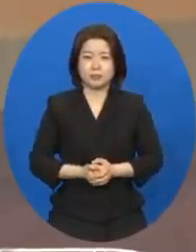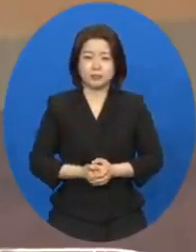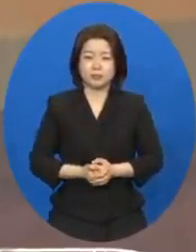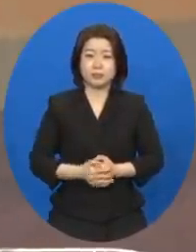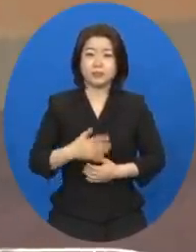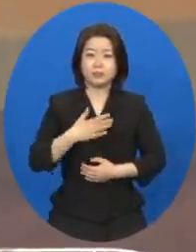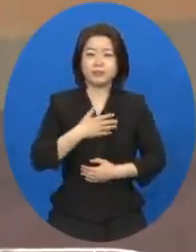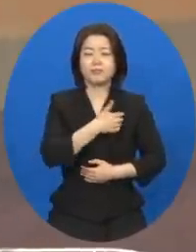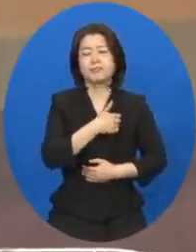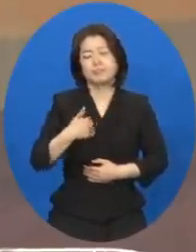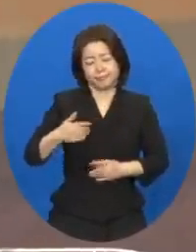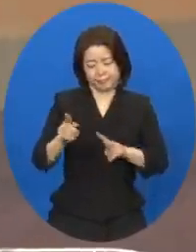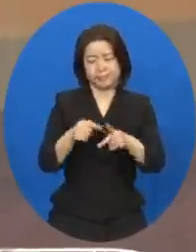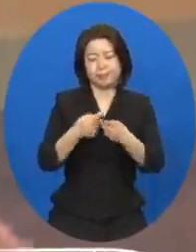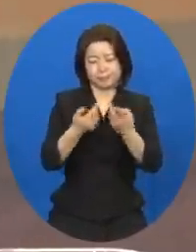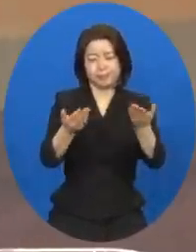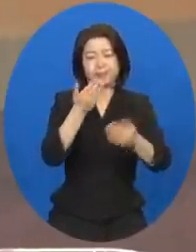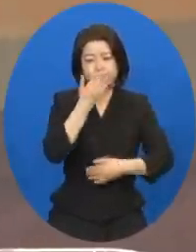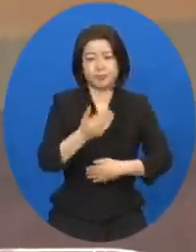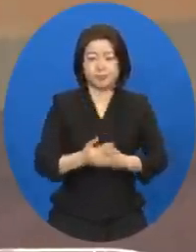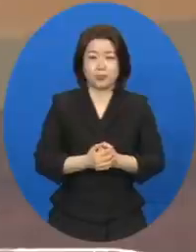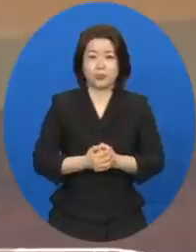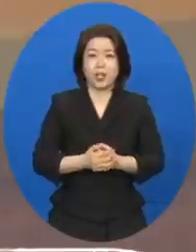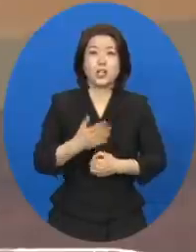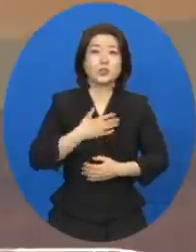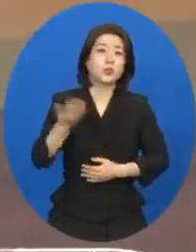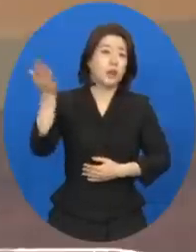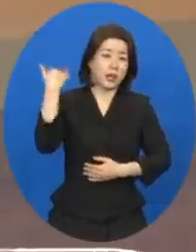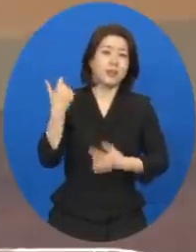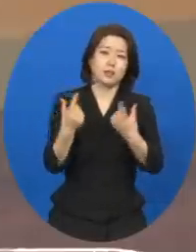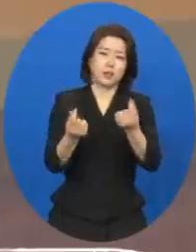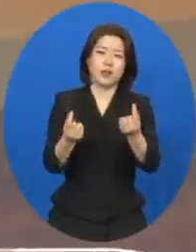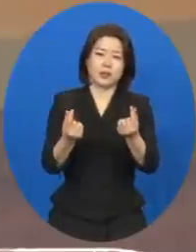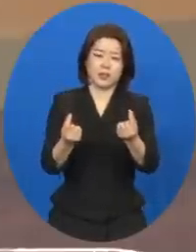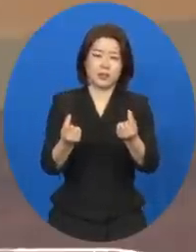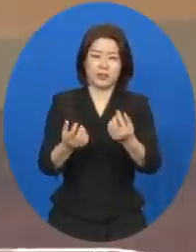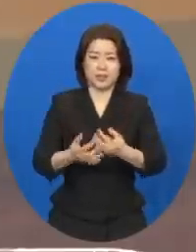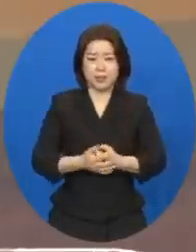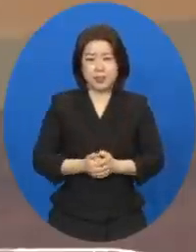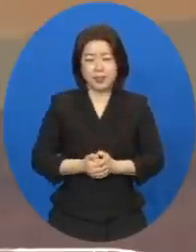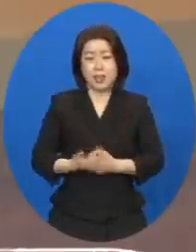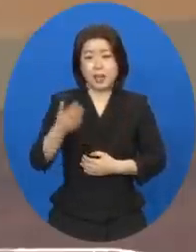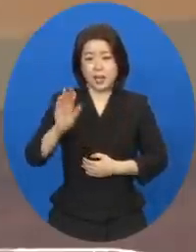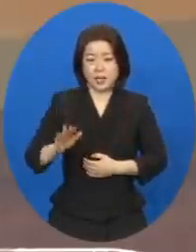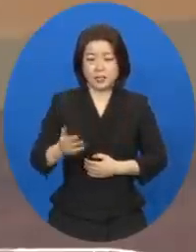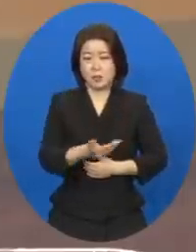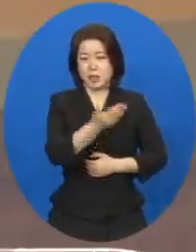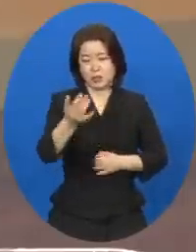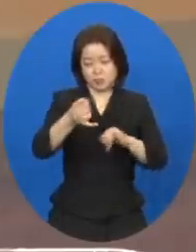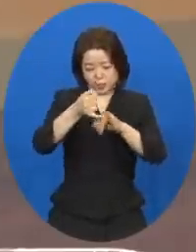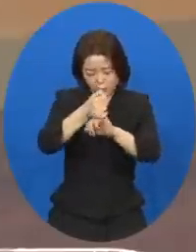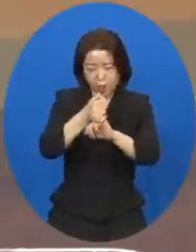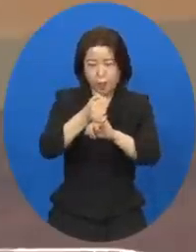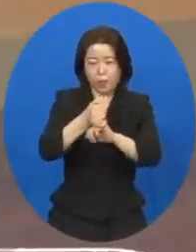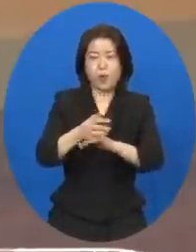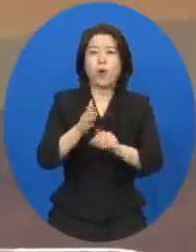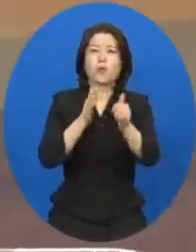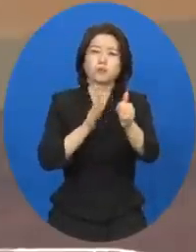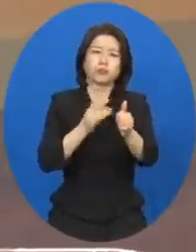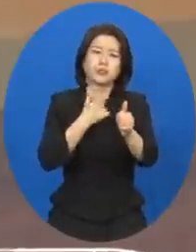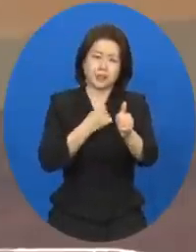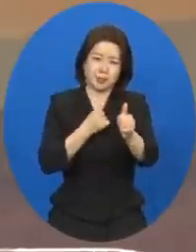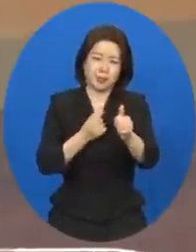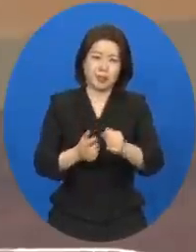전 충분히 이해합니다. 제가 그랬었기 때문에. 근데 여러분, 꼭 여러분에게 부탁드리고